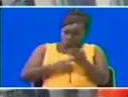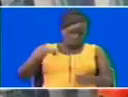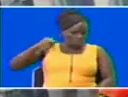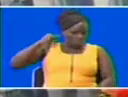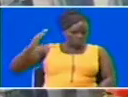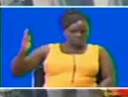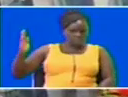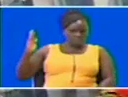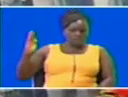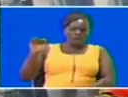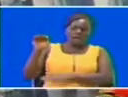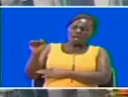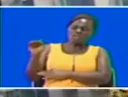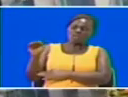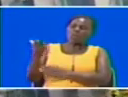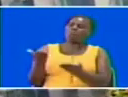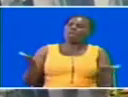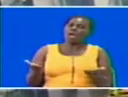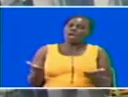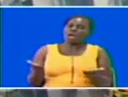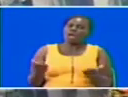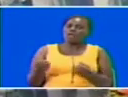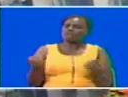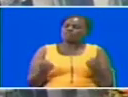watchman, nikamuuliza ako wapi, hiyo